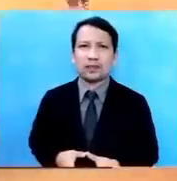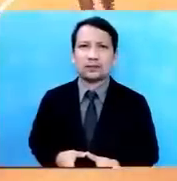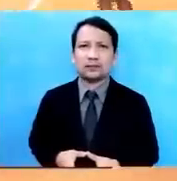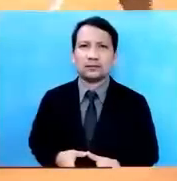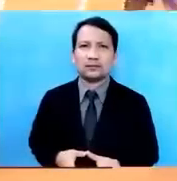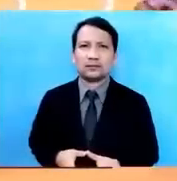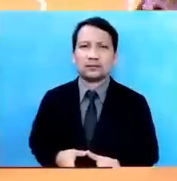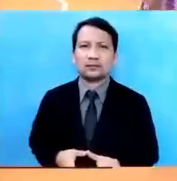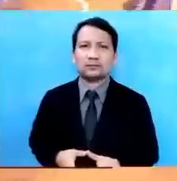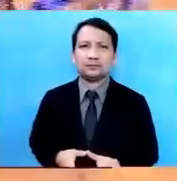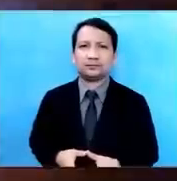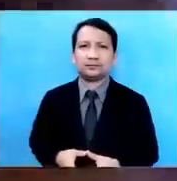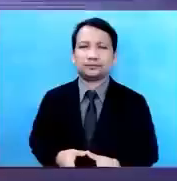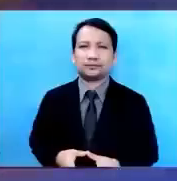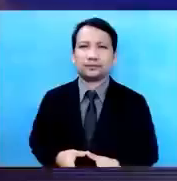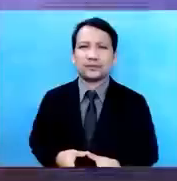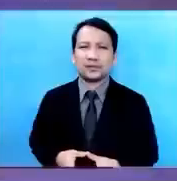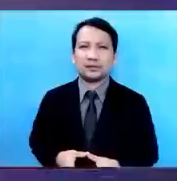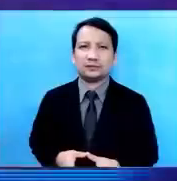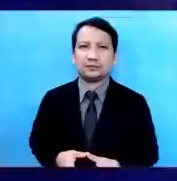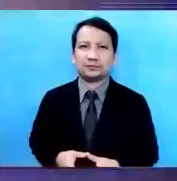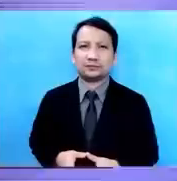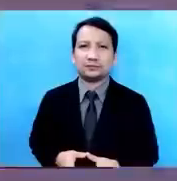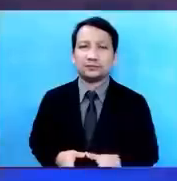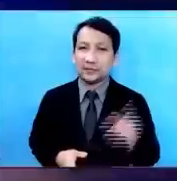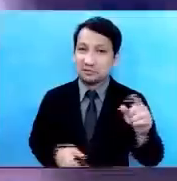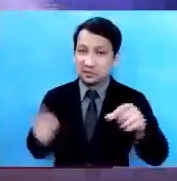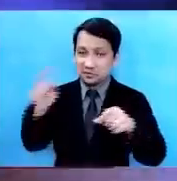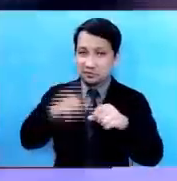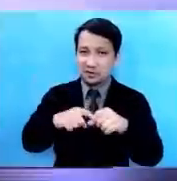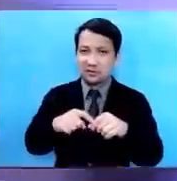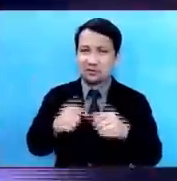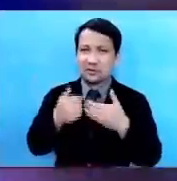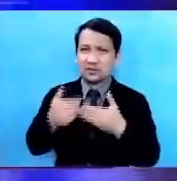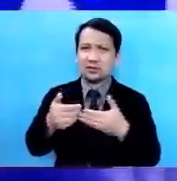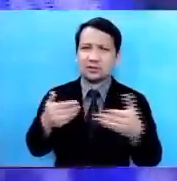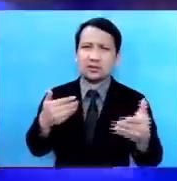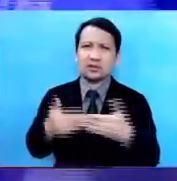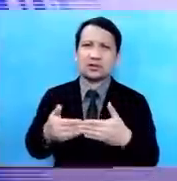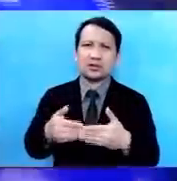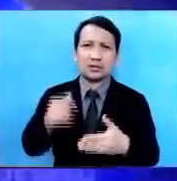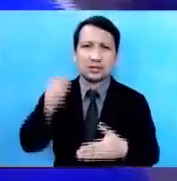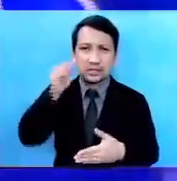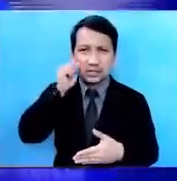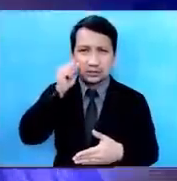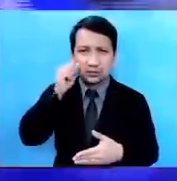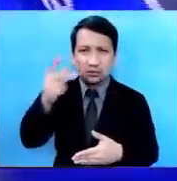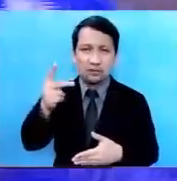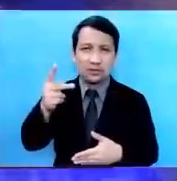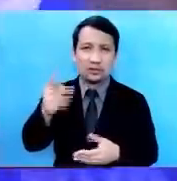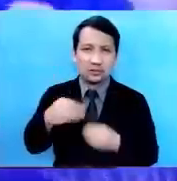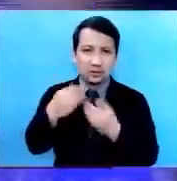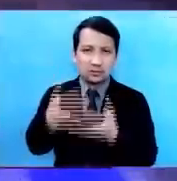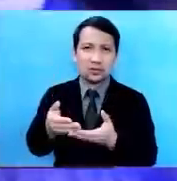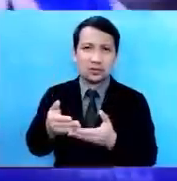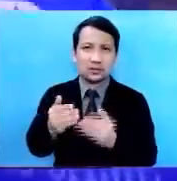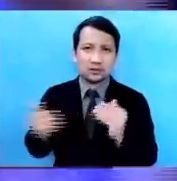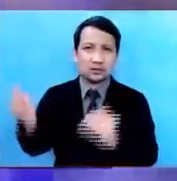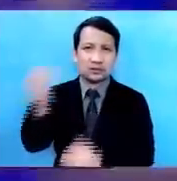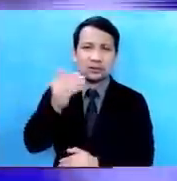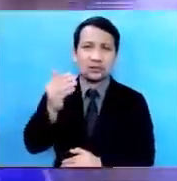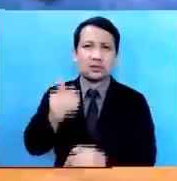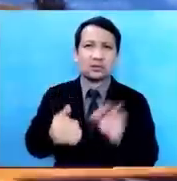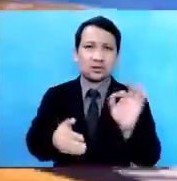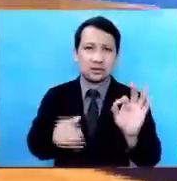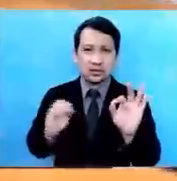Kwame, 9-0 for Ateneo and Coach Gold. Sinundan naman niya ni Ange Kwame para ibigay ang abante sa Ateneo